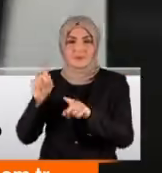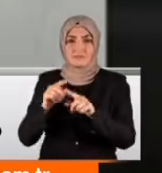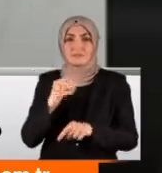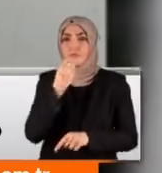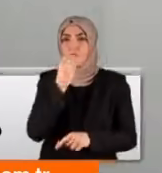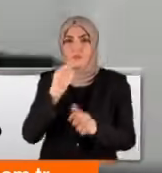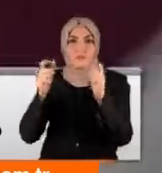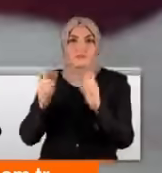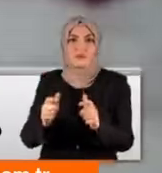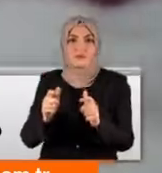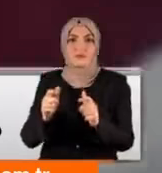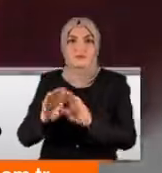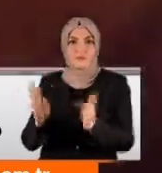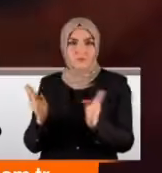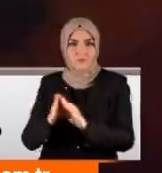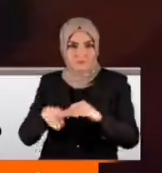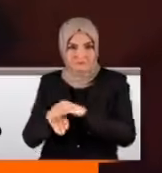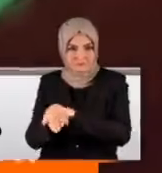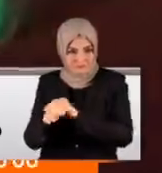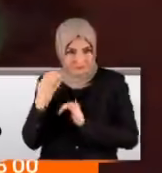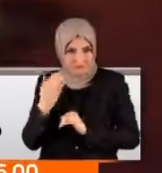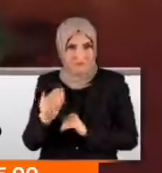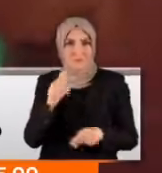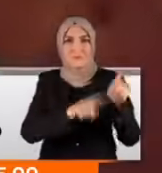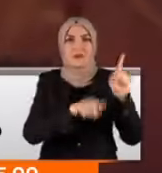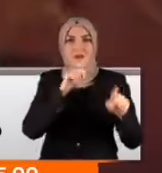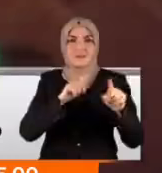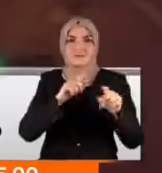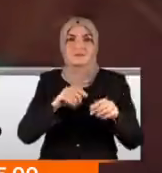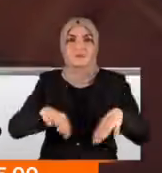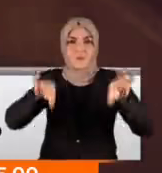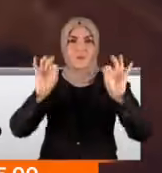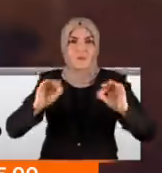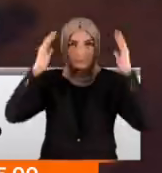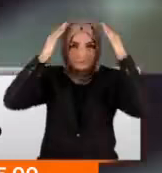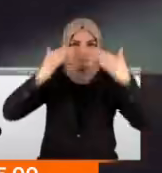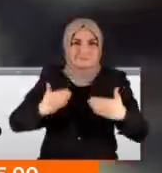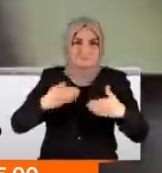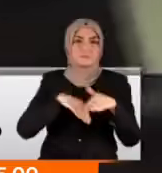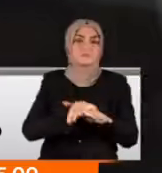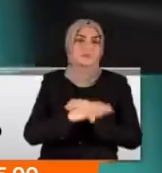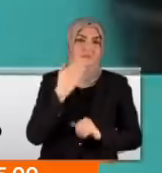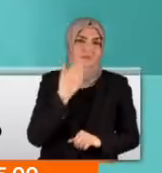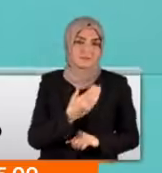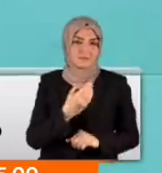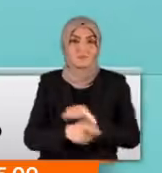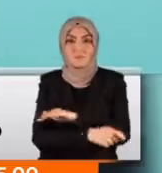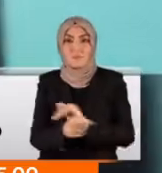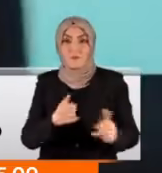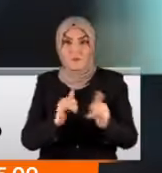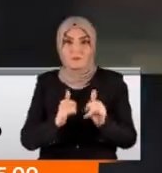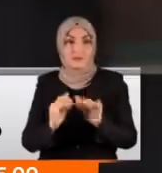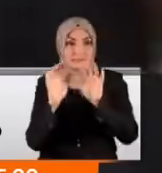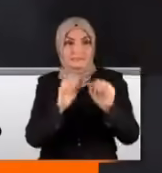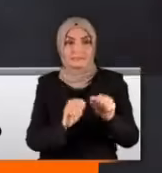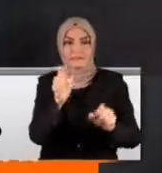dolabına Saklandı Kimi de örtünün altında gizlenmeye çalıştı gel gel hadi gel kumar oynarken yakalananlar